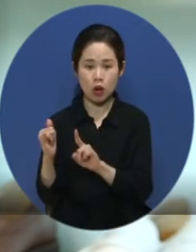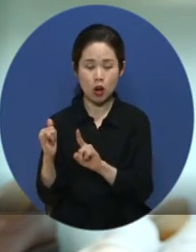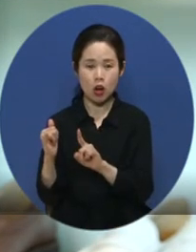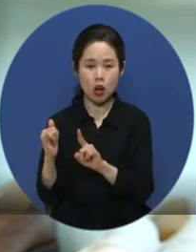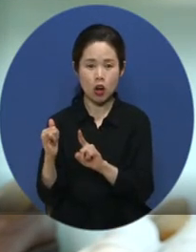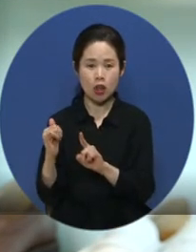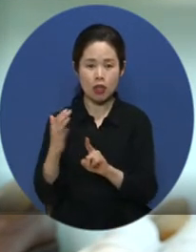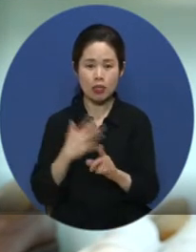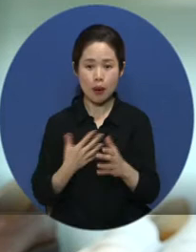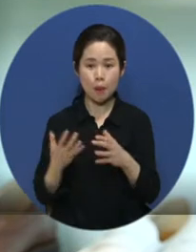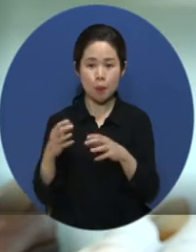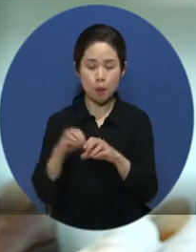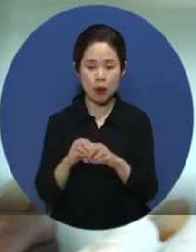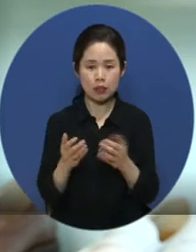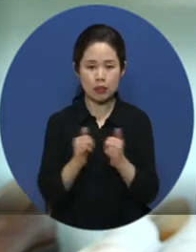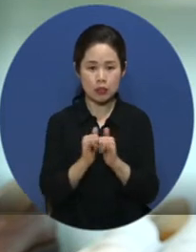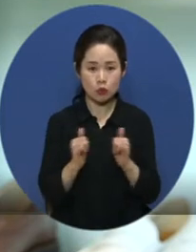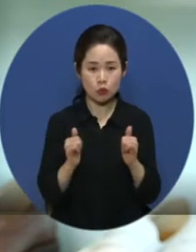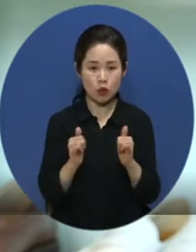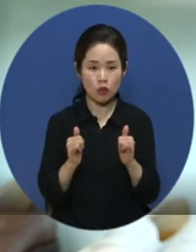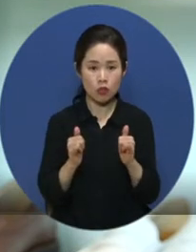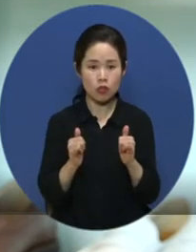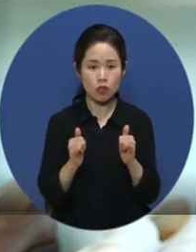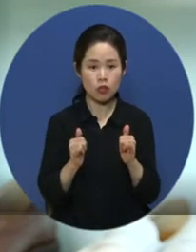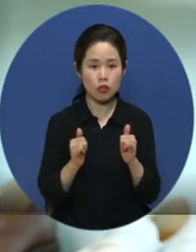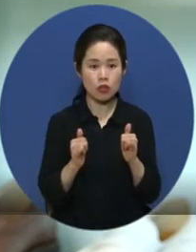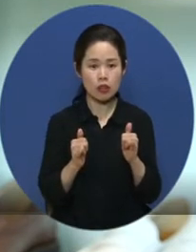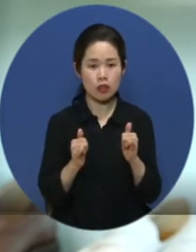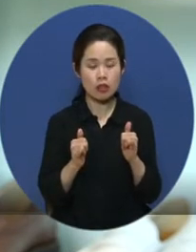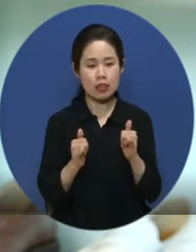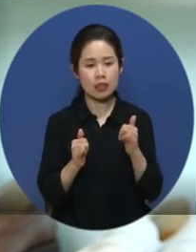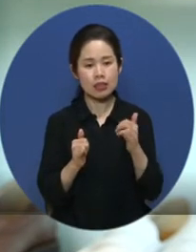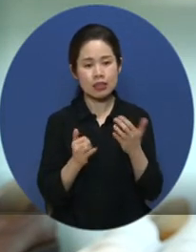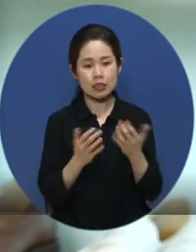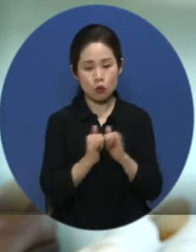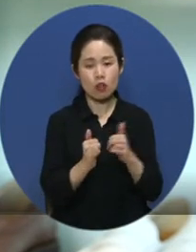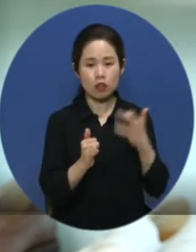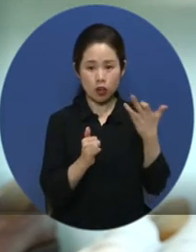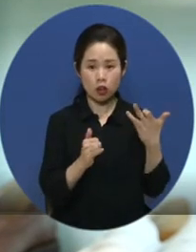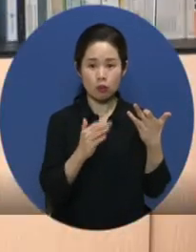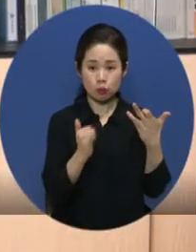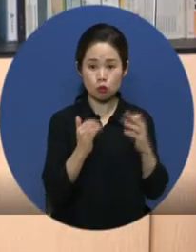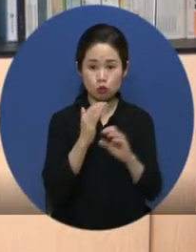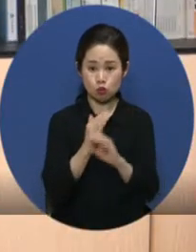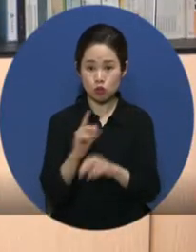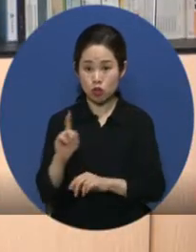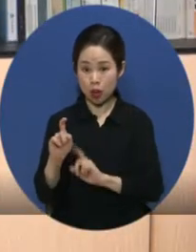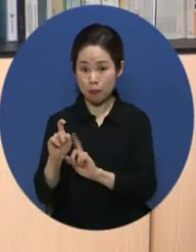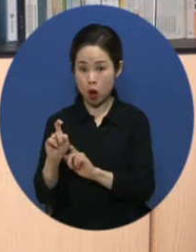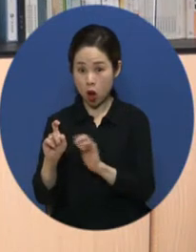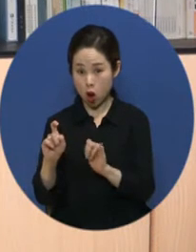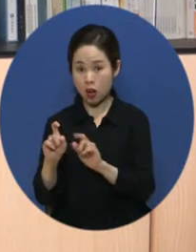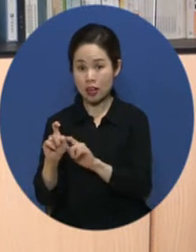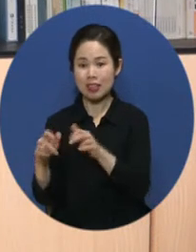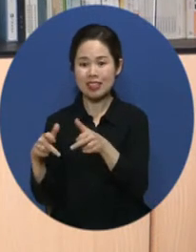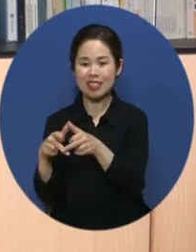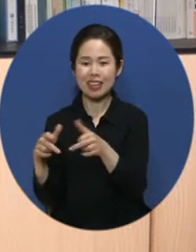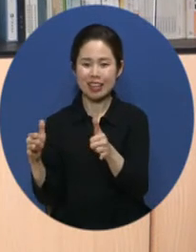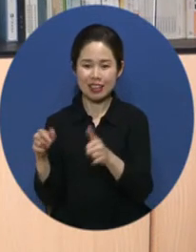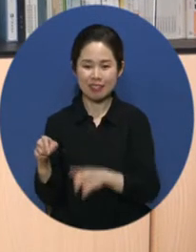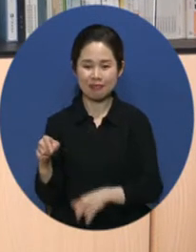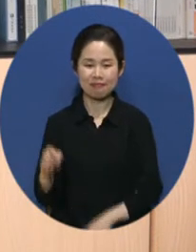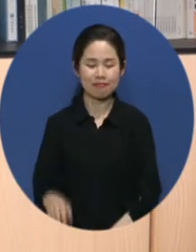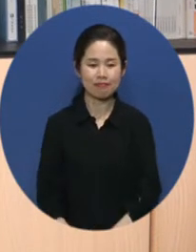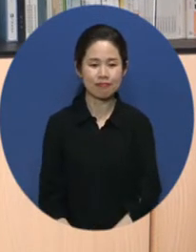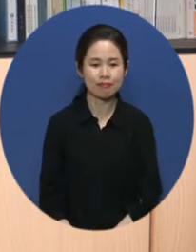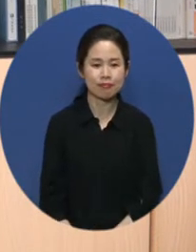사원은 직원 18명 중에서 11명이 장애 사원이 됩니다. 그럼 그 근로자분들이